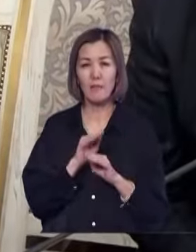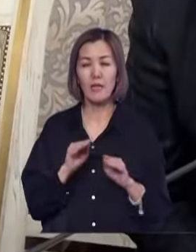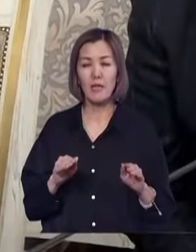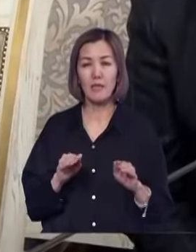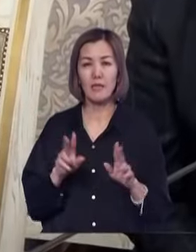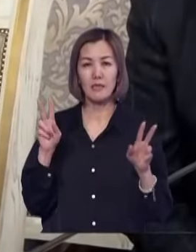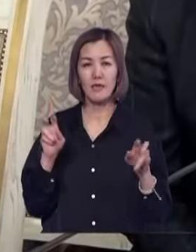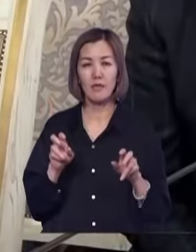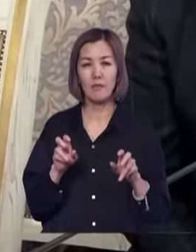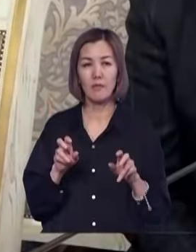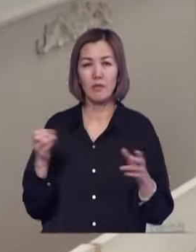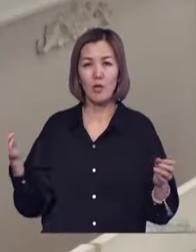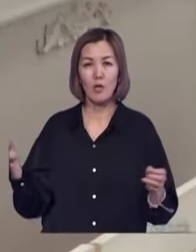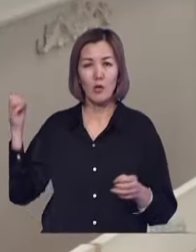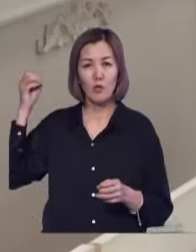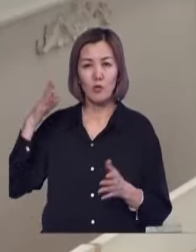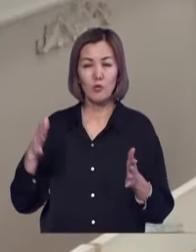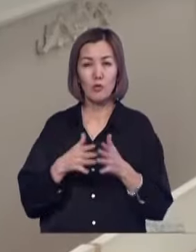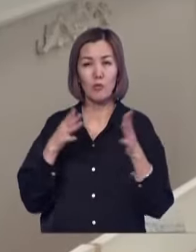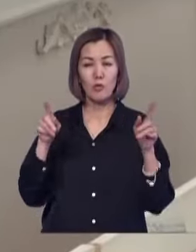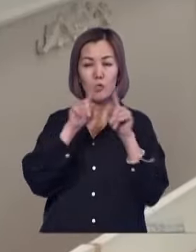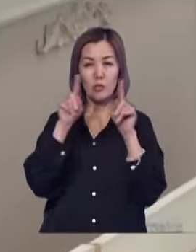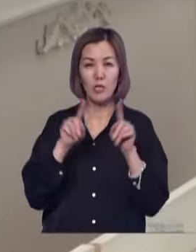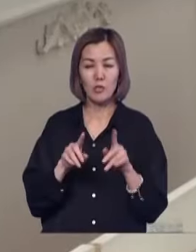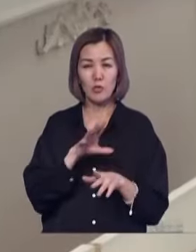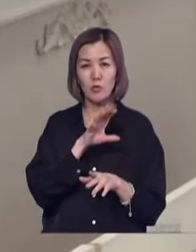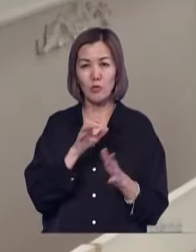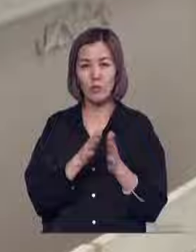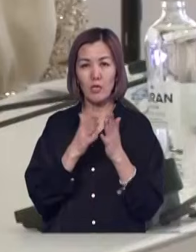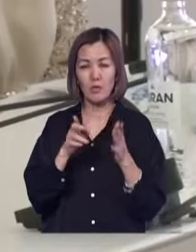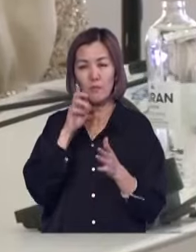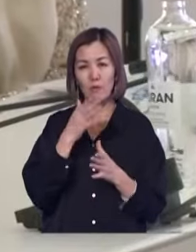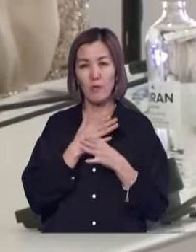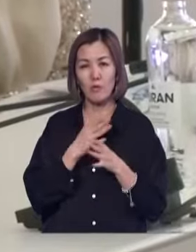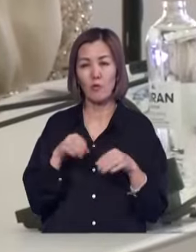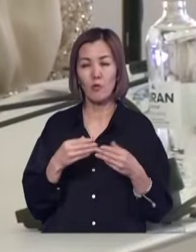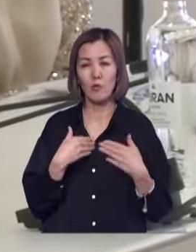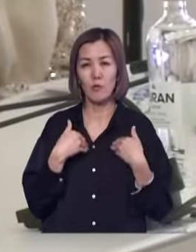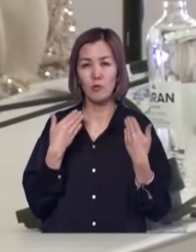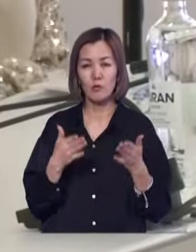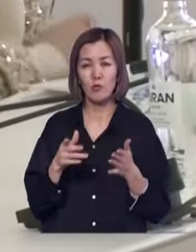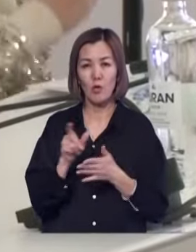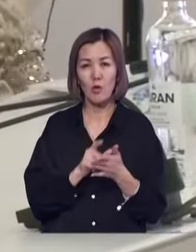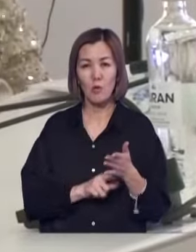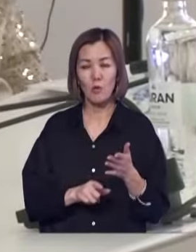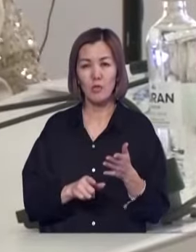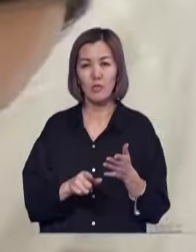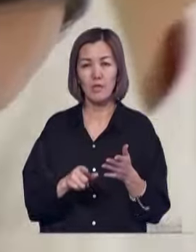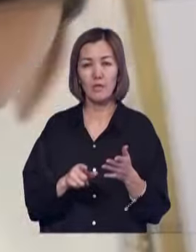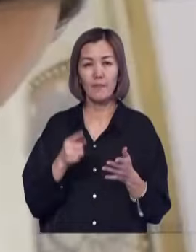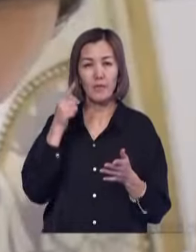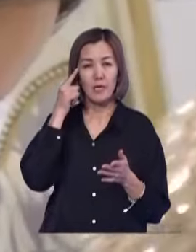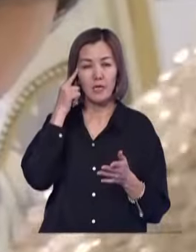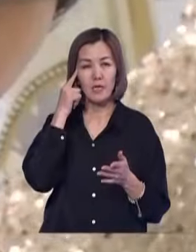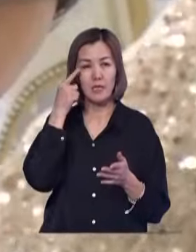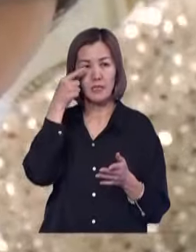аясында «Күн дегенім дәу жұлдыз» атты суретті кітабы мемлекеттік қолдаумен шыққан. ал өлеңдері қырғыз, әзербайжан,